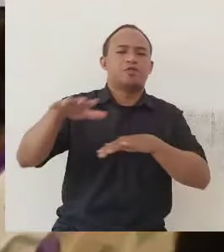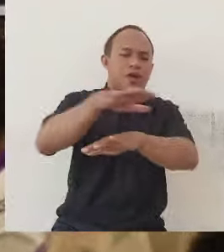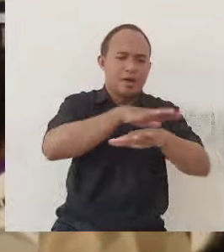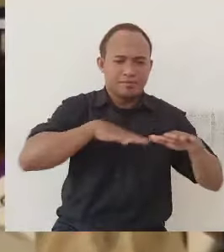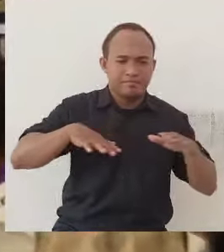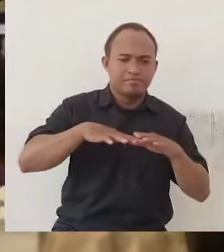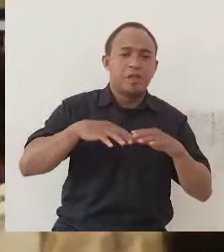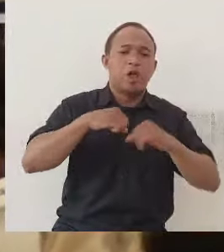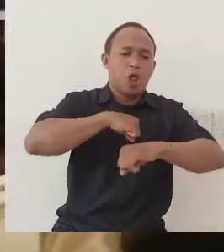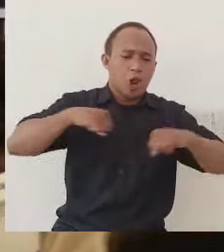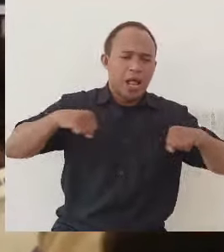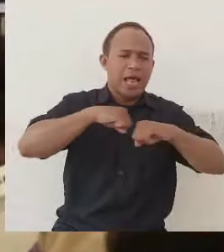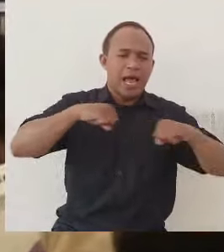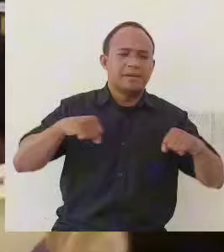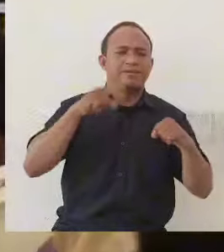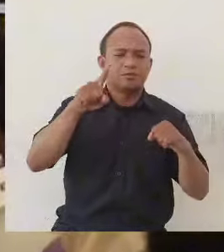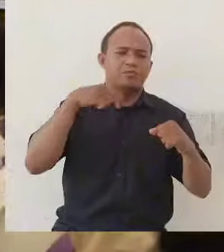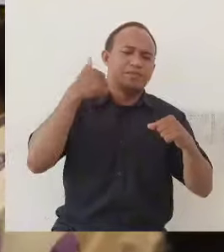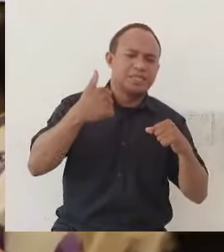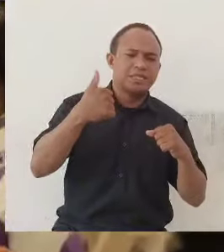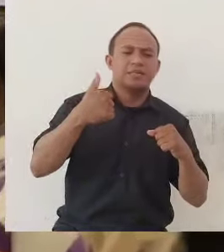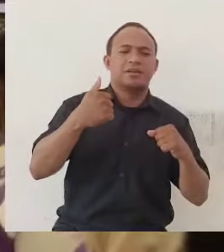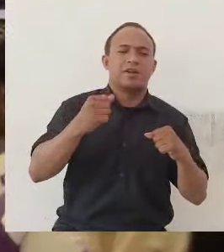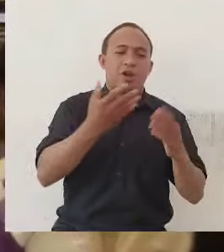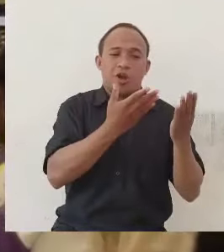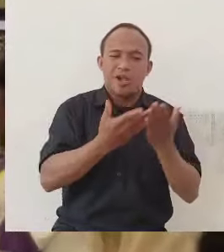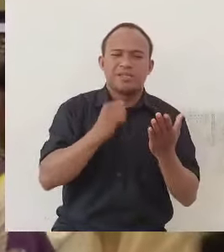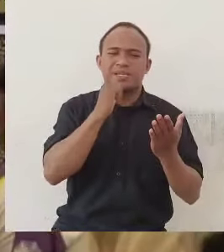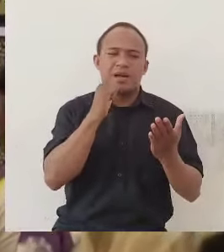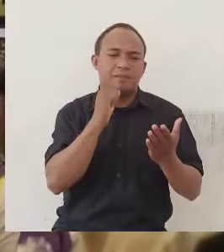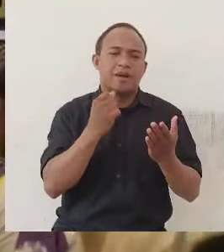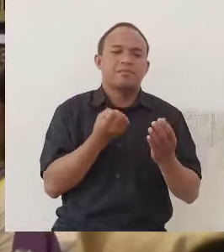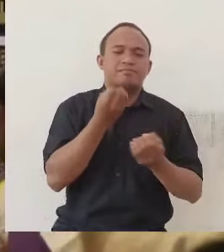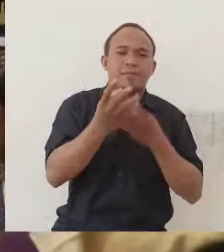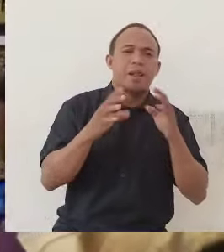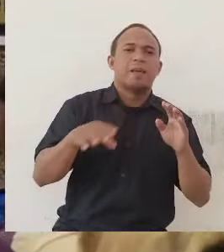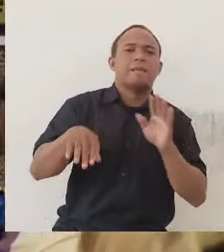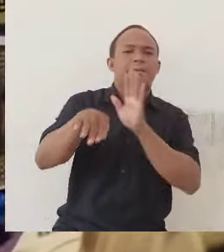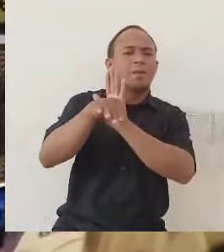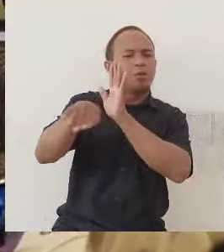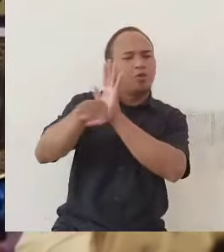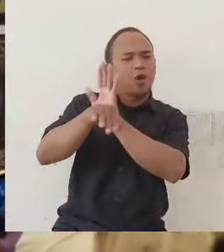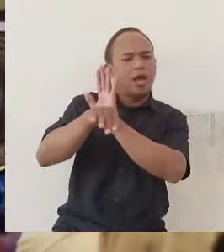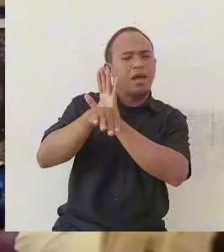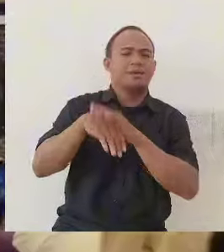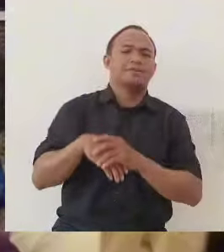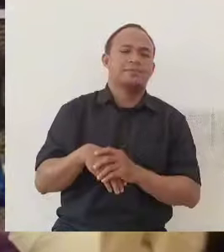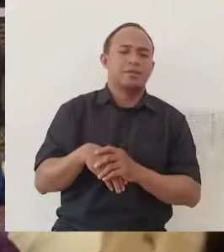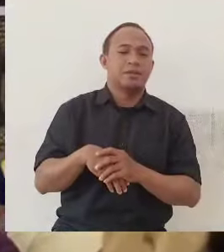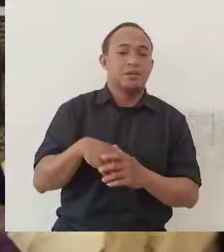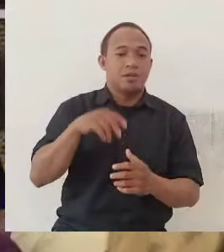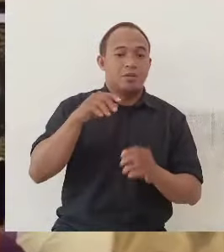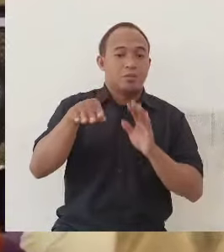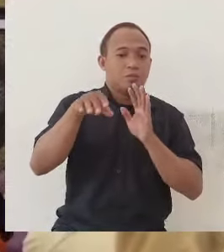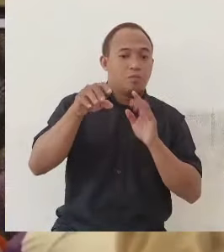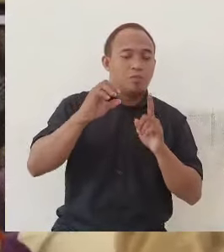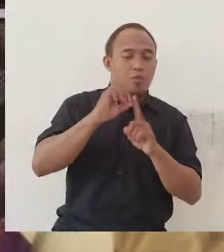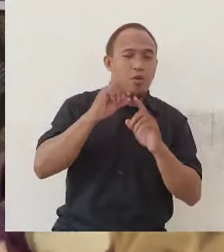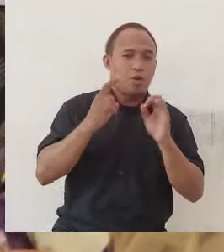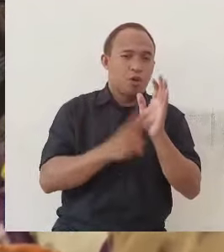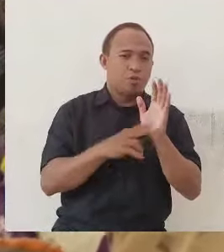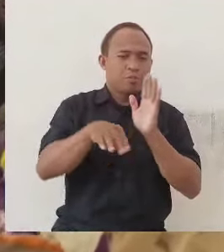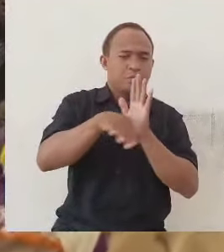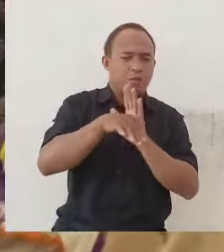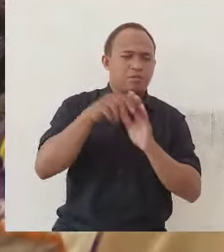Pekan Olahraga Nasional ini bisa melampaui prestasi yang ditorehkan pada PON sebelumnya di Papua. Pada PON